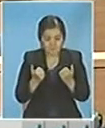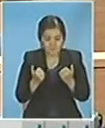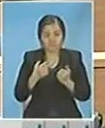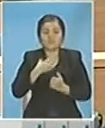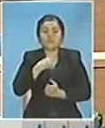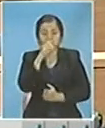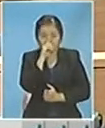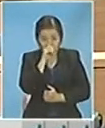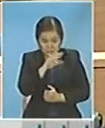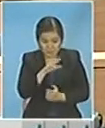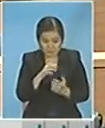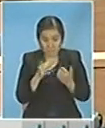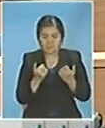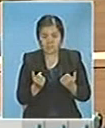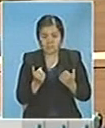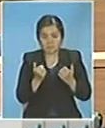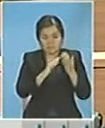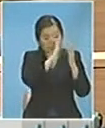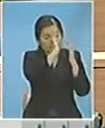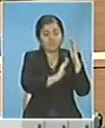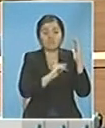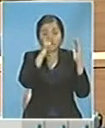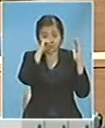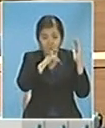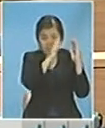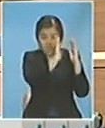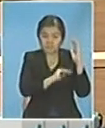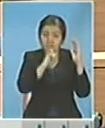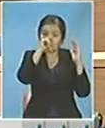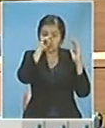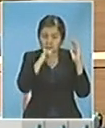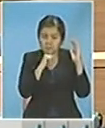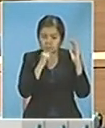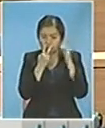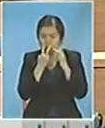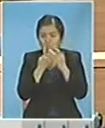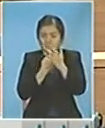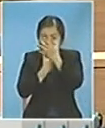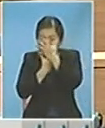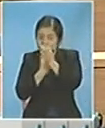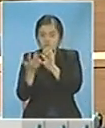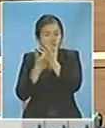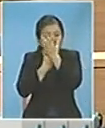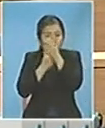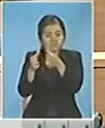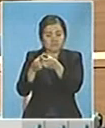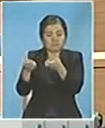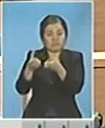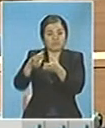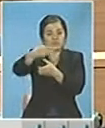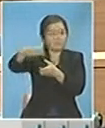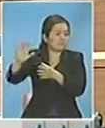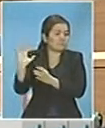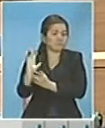าประเทศเราเนี่ยไม่ได้ให้ความสำคัญแก่ราชบัณฑิตสถานมาตลอดเว